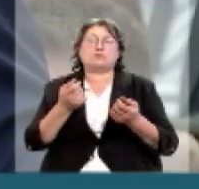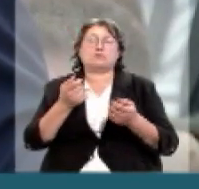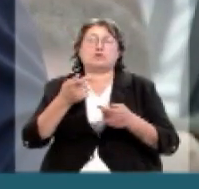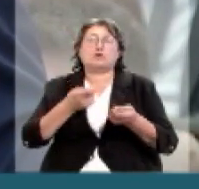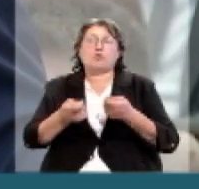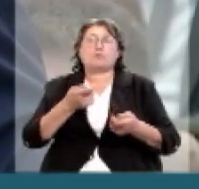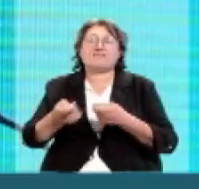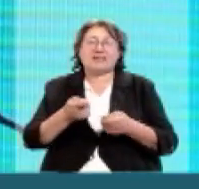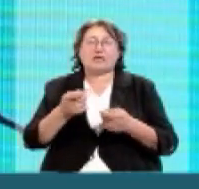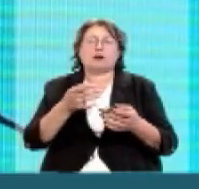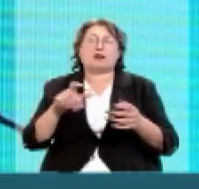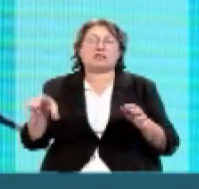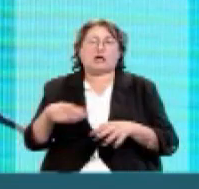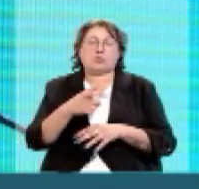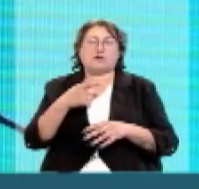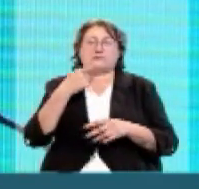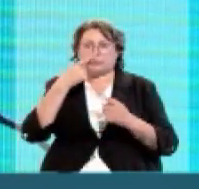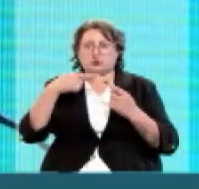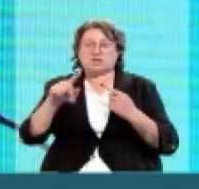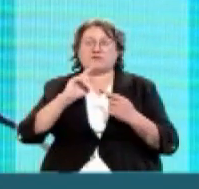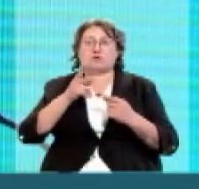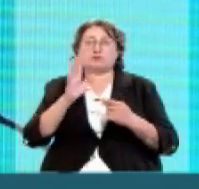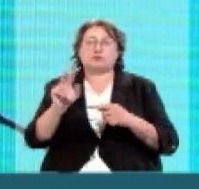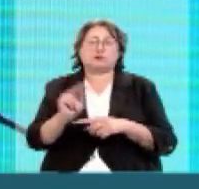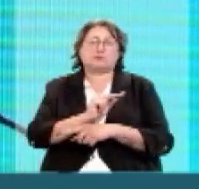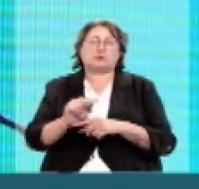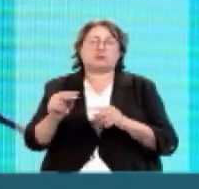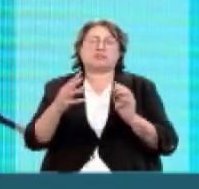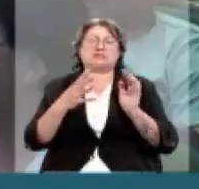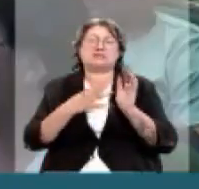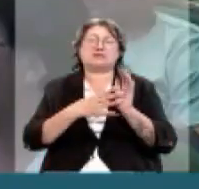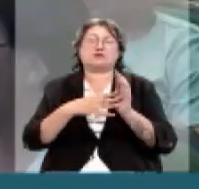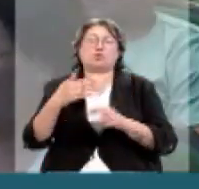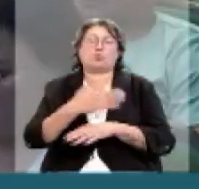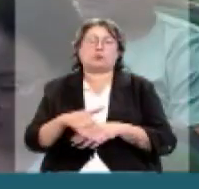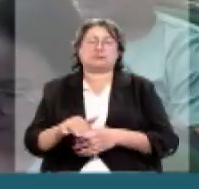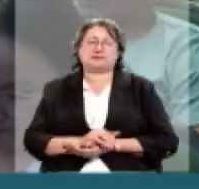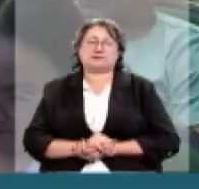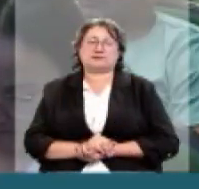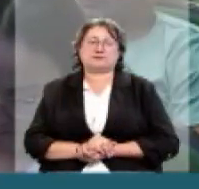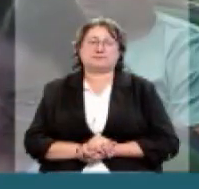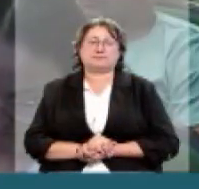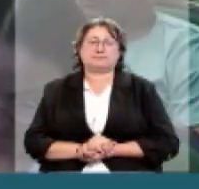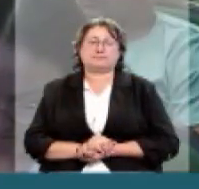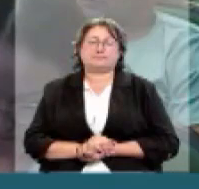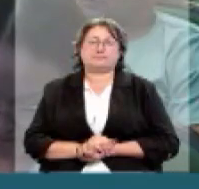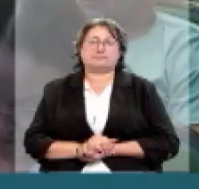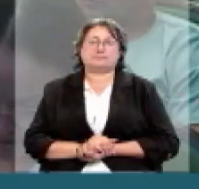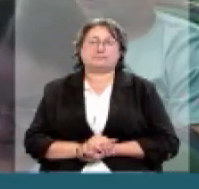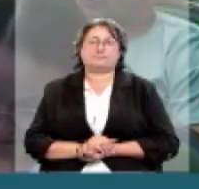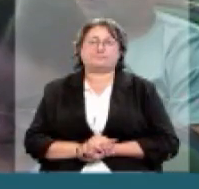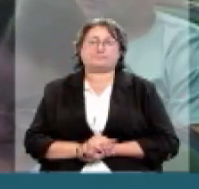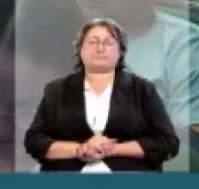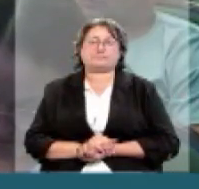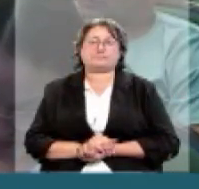елді мекендерде 9 көше жөнделеді. Көлімдердің жалпы ұзындығы 10-нан астам шақырымды құрайды. Алия Култанова, Руслан Жабаев, Темірлан Жамбылов,